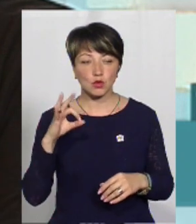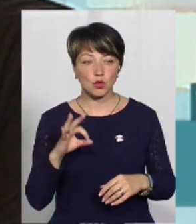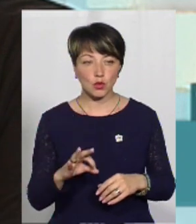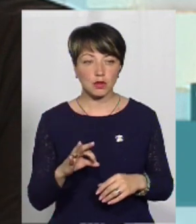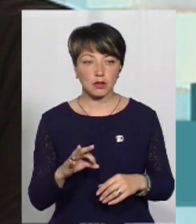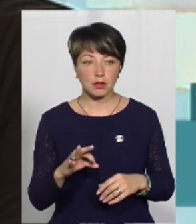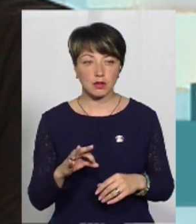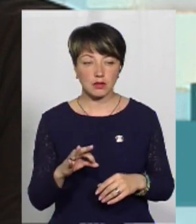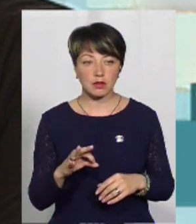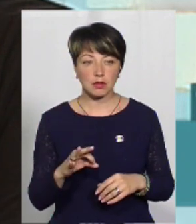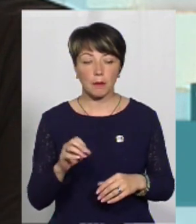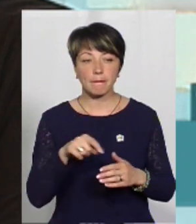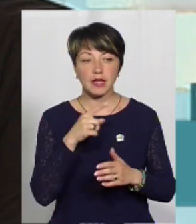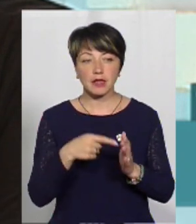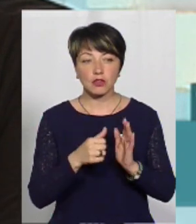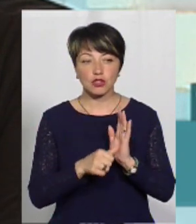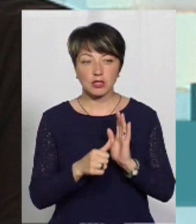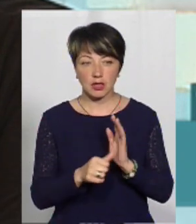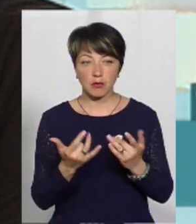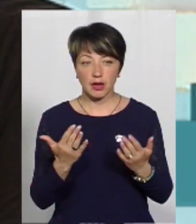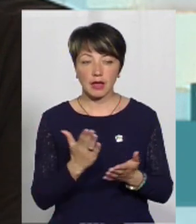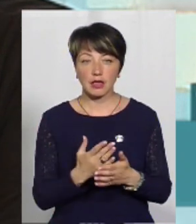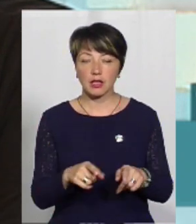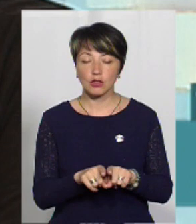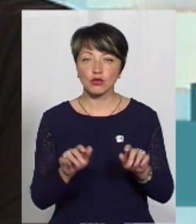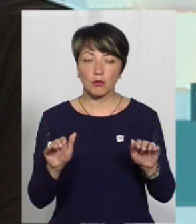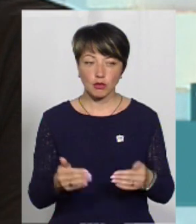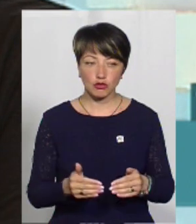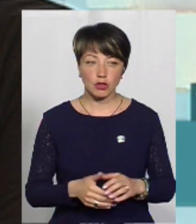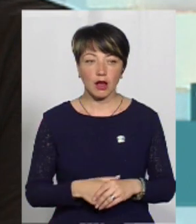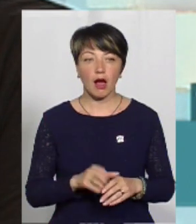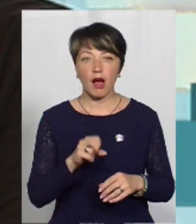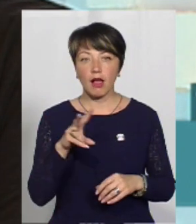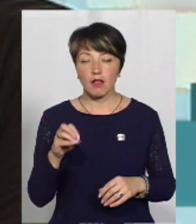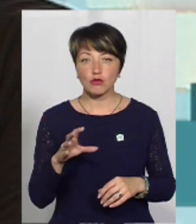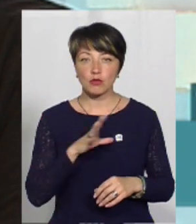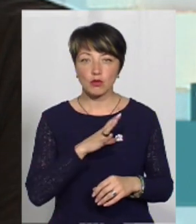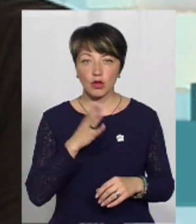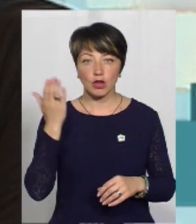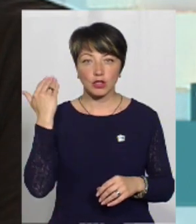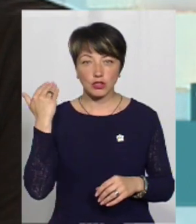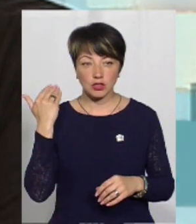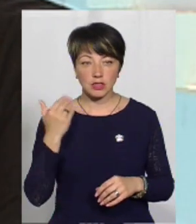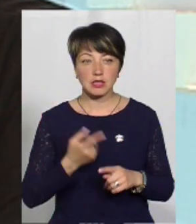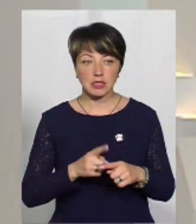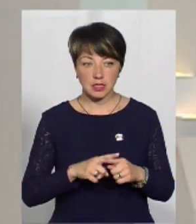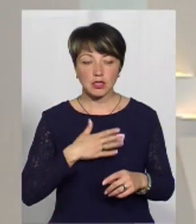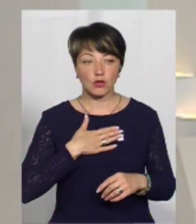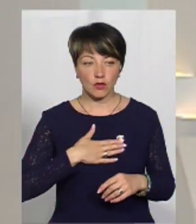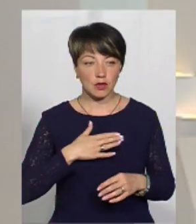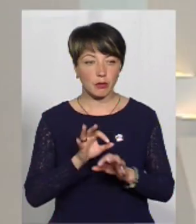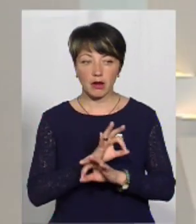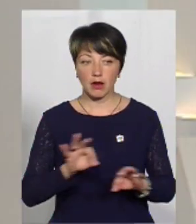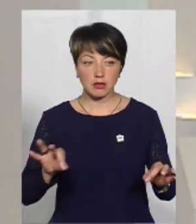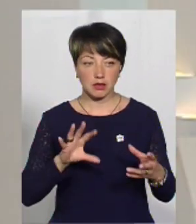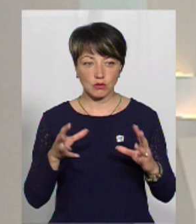40-45% 45 питань 60 набирає. Є такі, що менше. Але такого, щоб от було, що як раніше було... Це задовільний результат. Це взагалі,